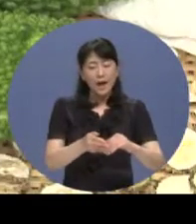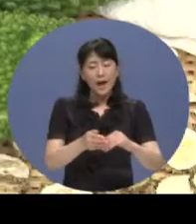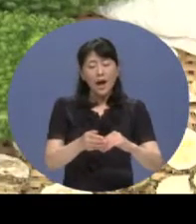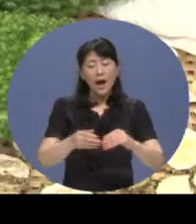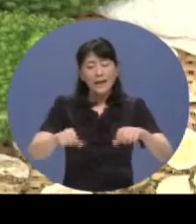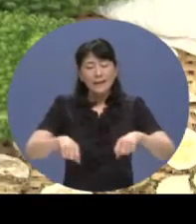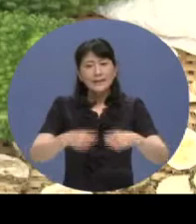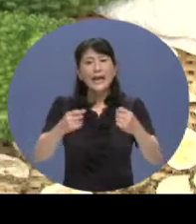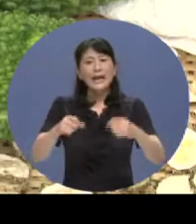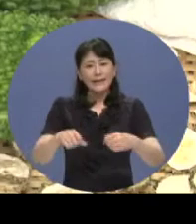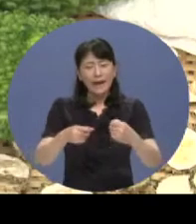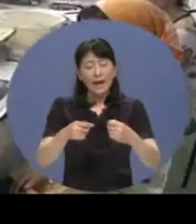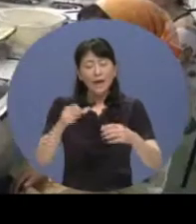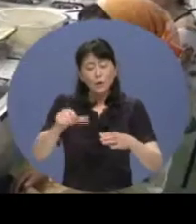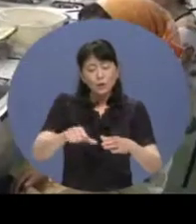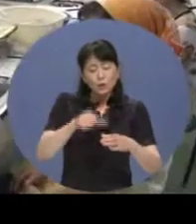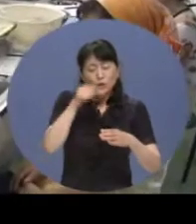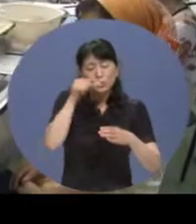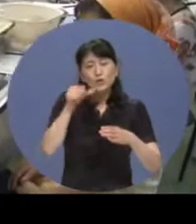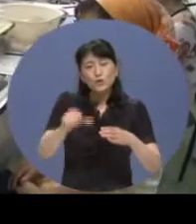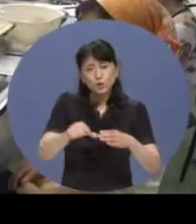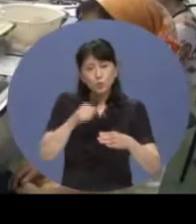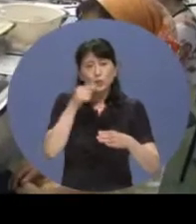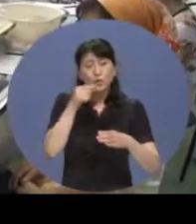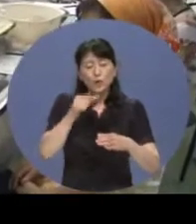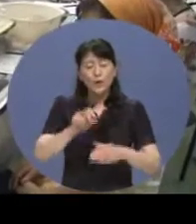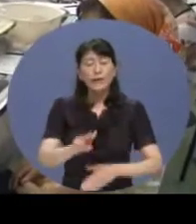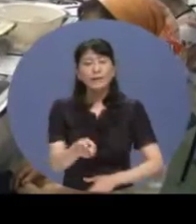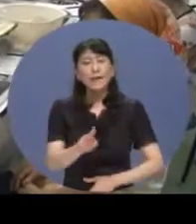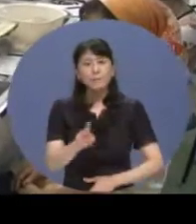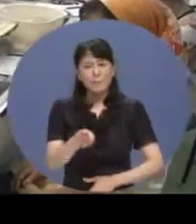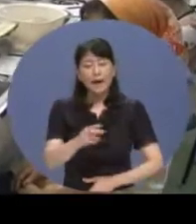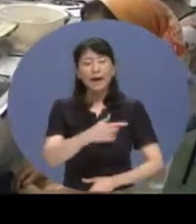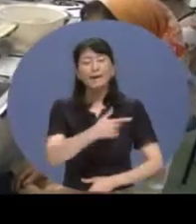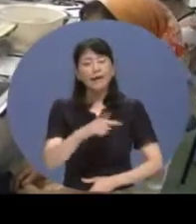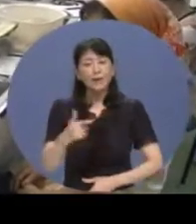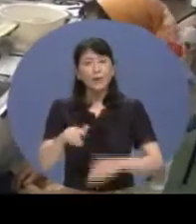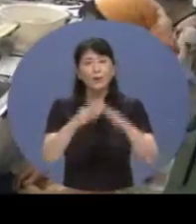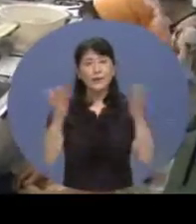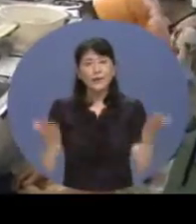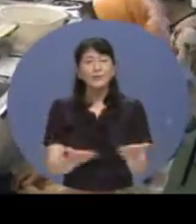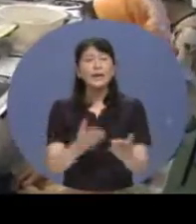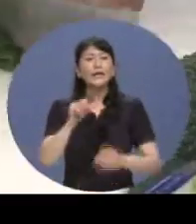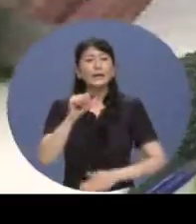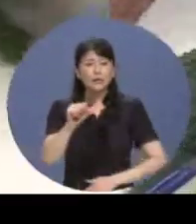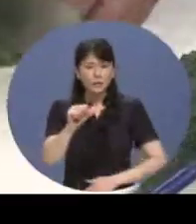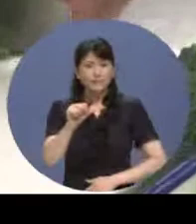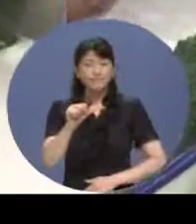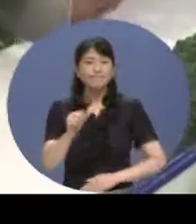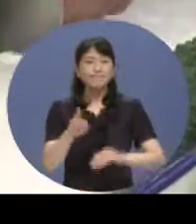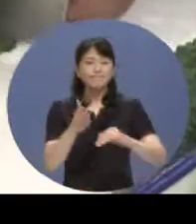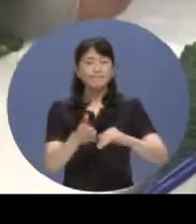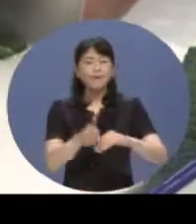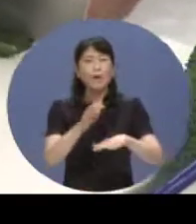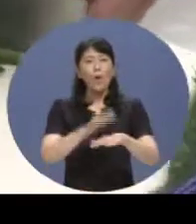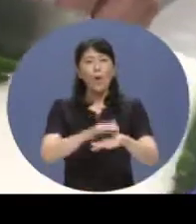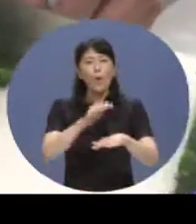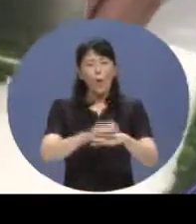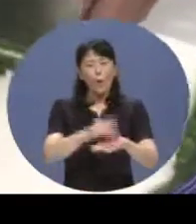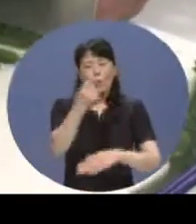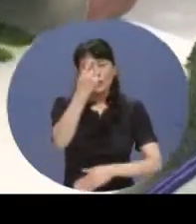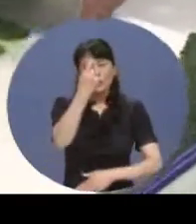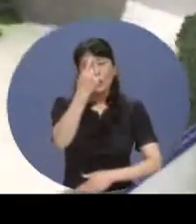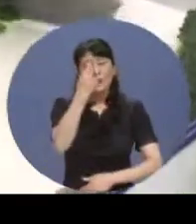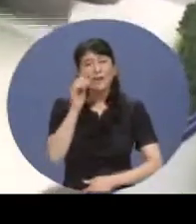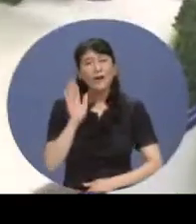サラダやスープ、天ぷらなど5品です。はじめに作り方の説明があった後、